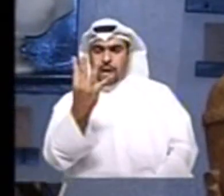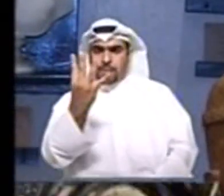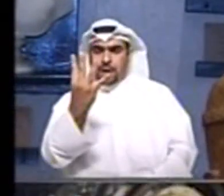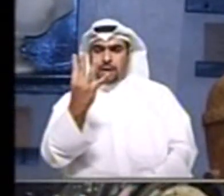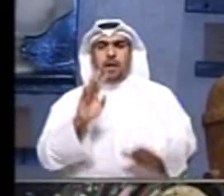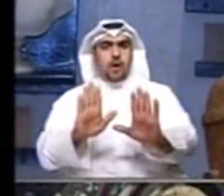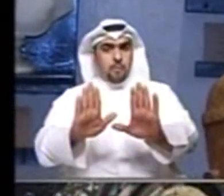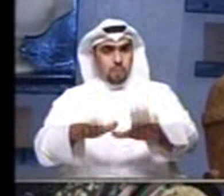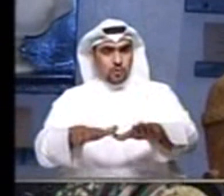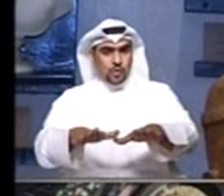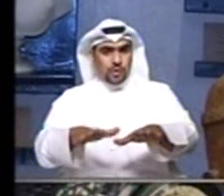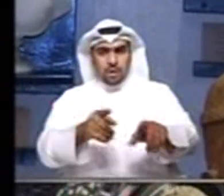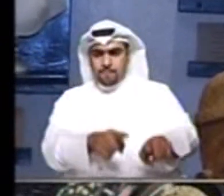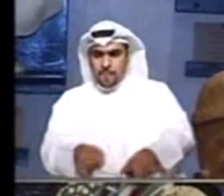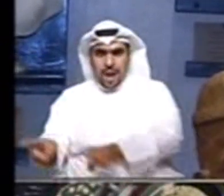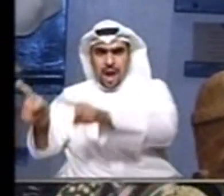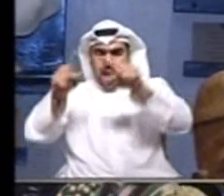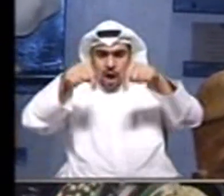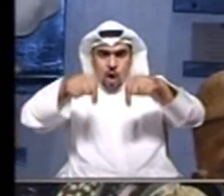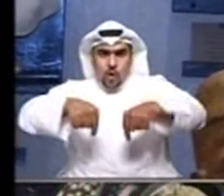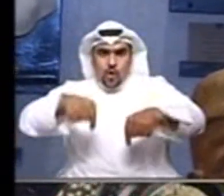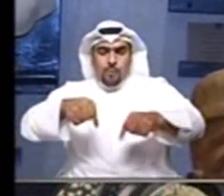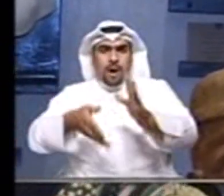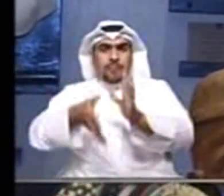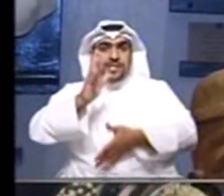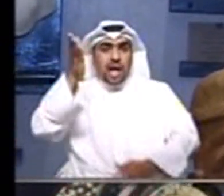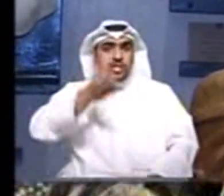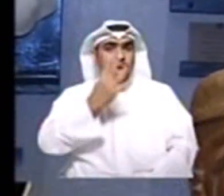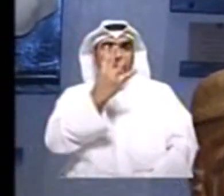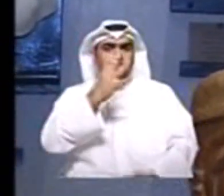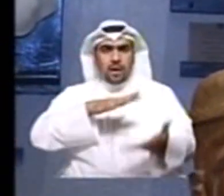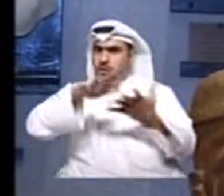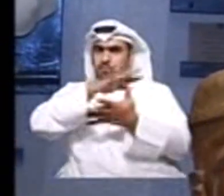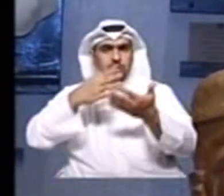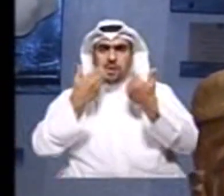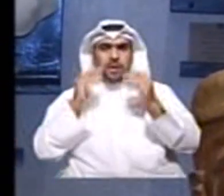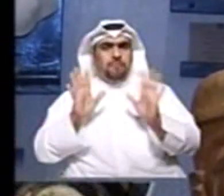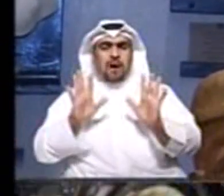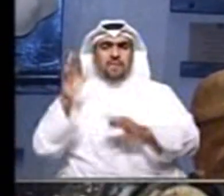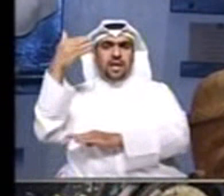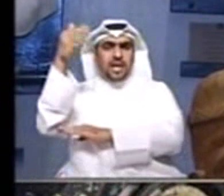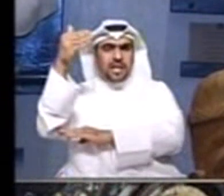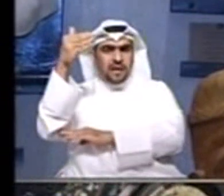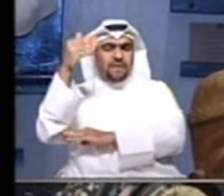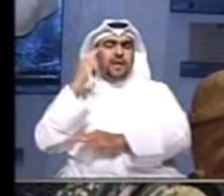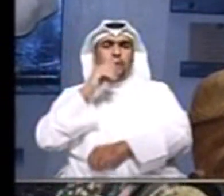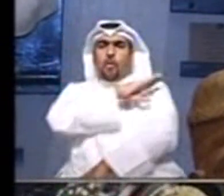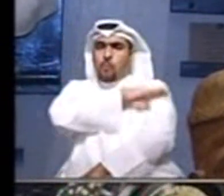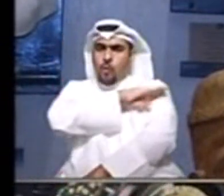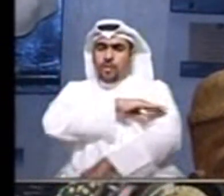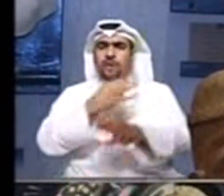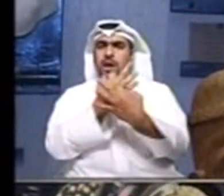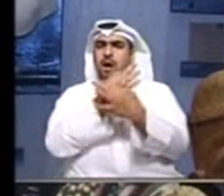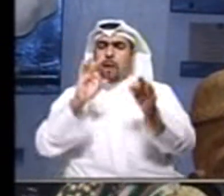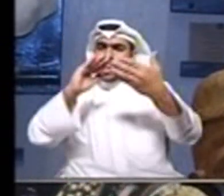أبدا، وصارت الأزمة والسفارة ما قصرت، والله يعطيهم العافية من السفير لأصغر واحد، وانتم والله